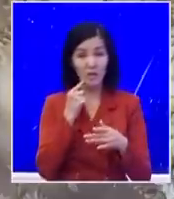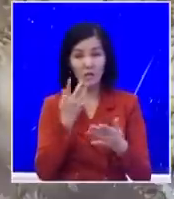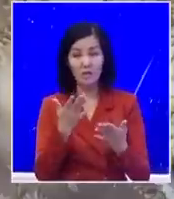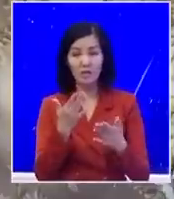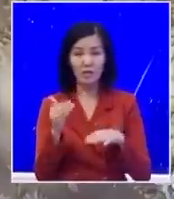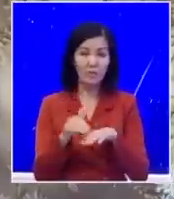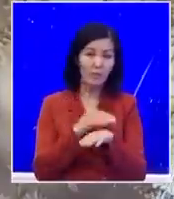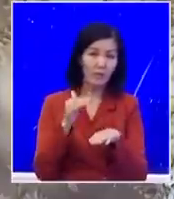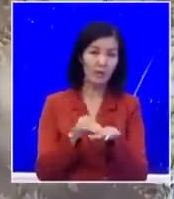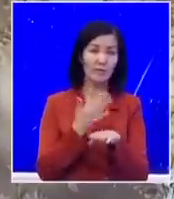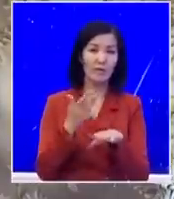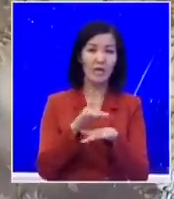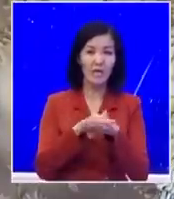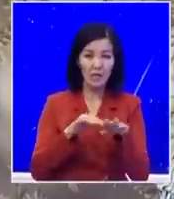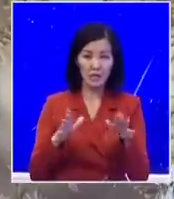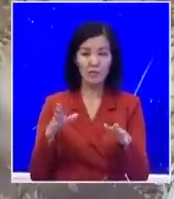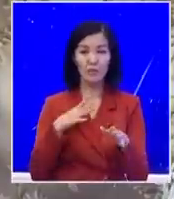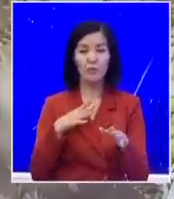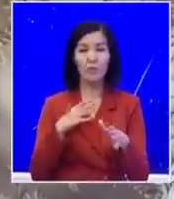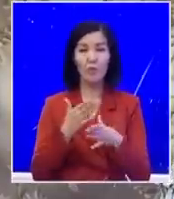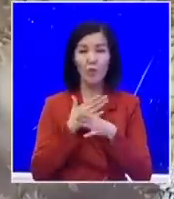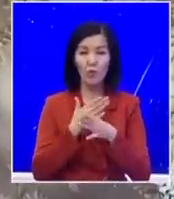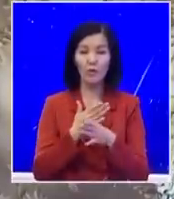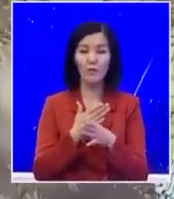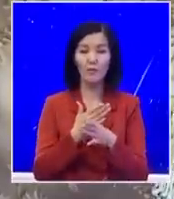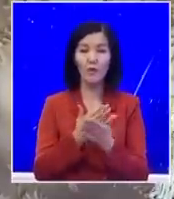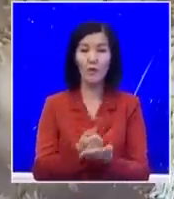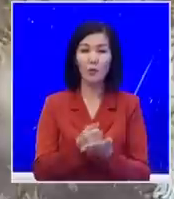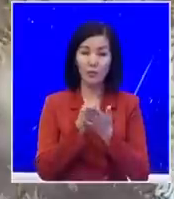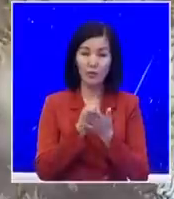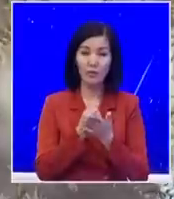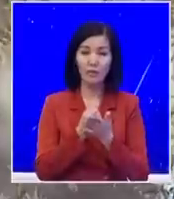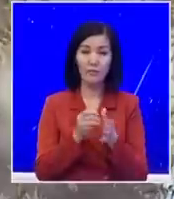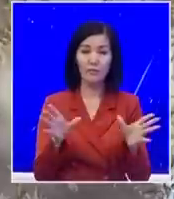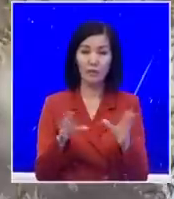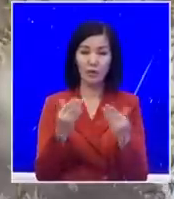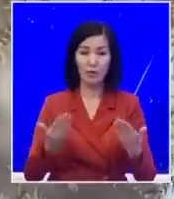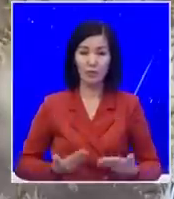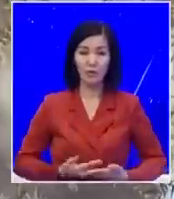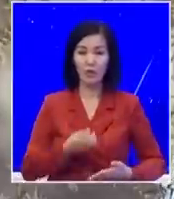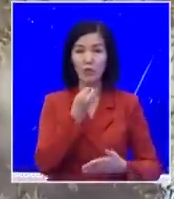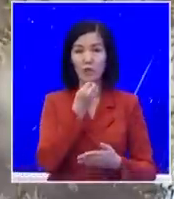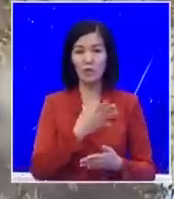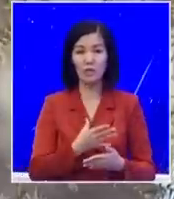сол енді қолдап деген сияқты сондай өмір сүрдік, жақсы.